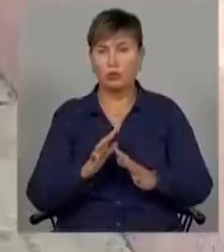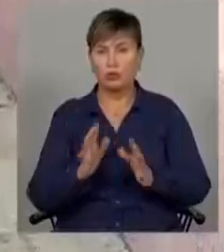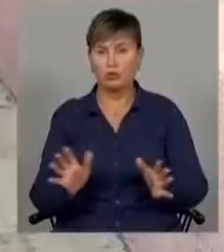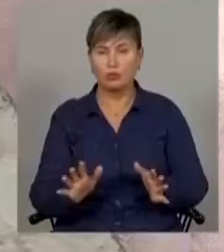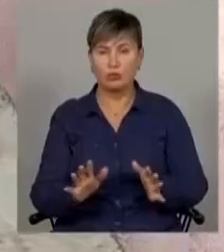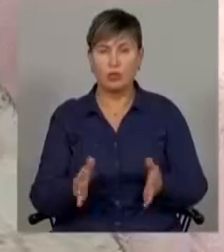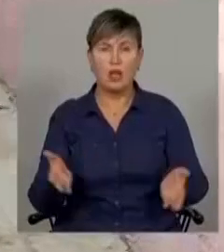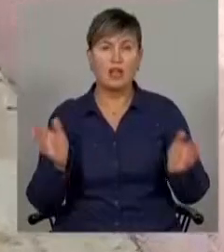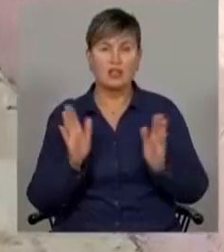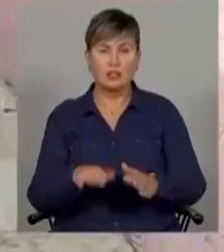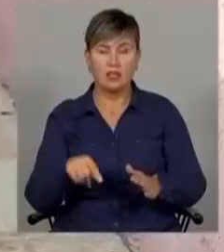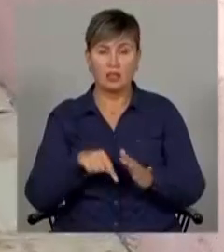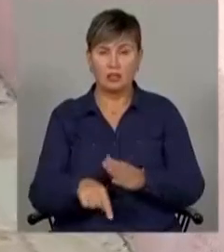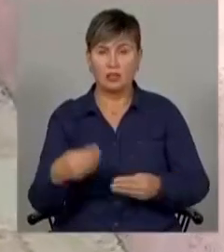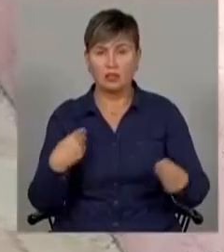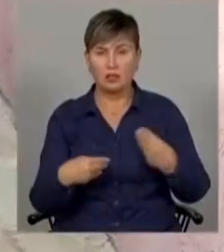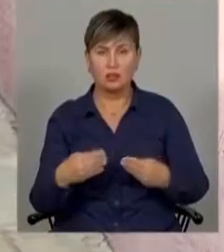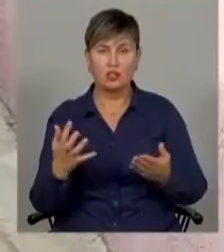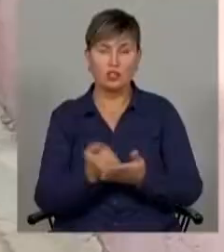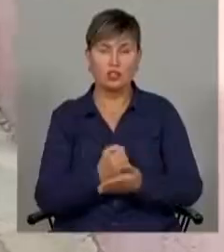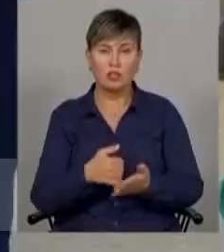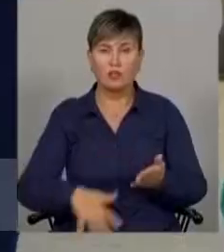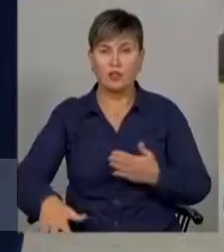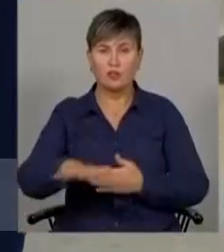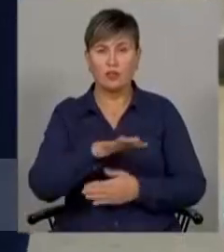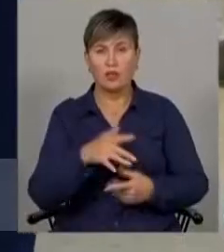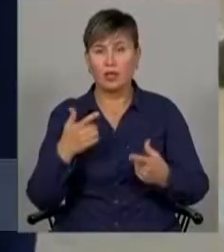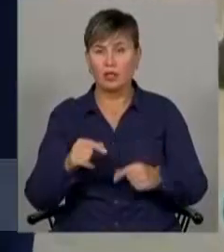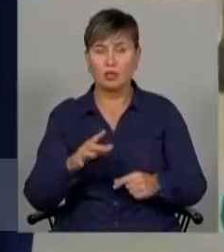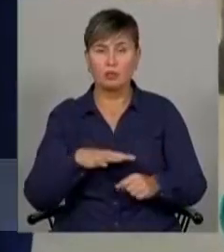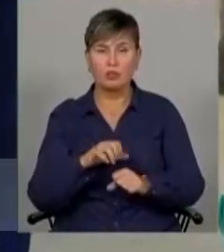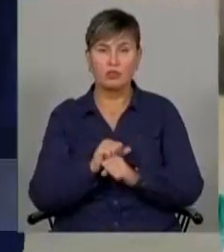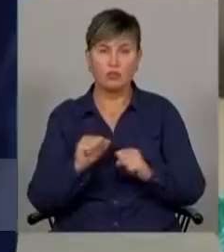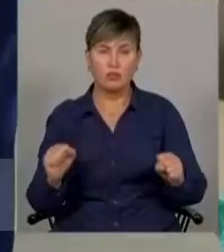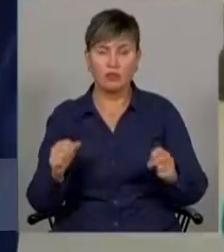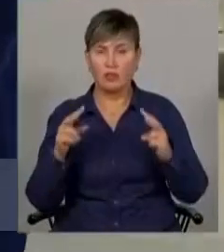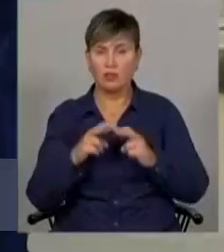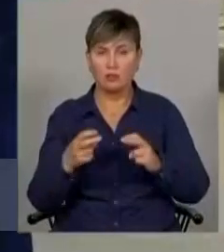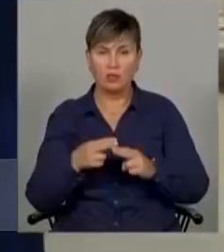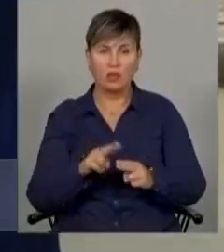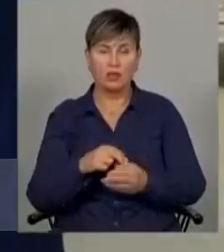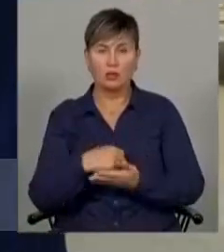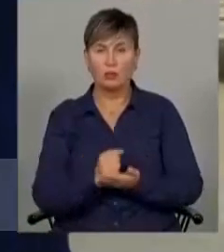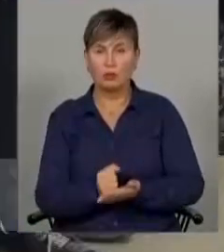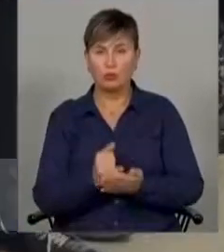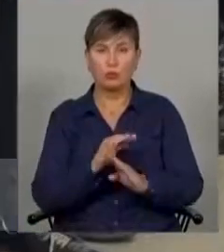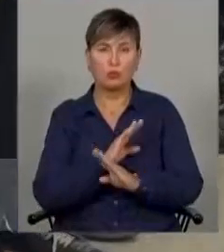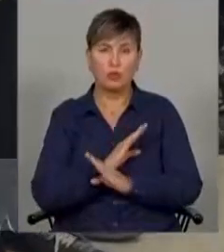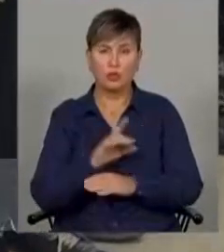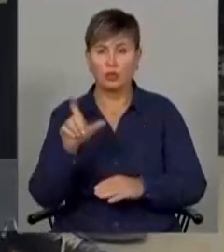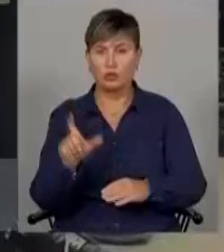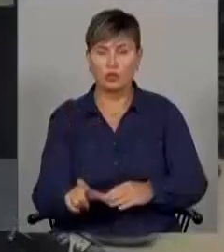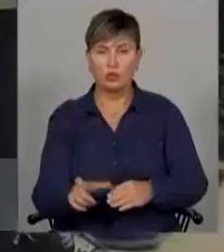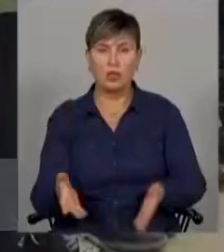останки фрагменты одежды парни нашли во дворе войсковой части где произошёл взрыв экспертиза - это подтвердило у погибшего командира